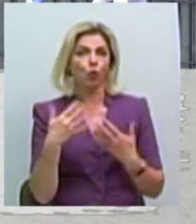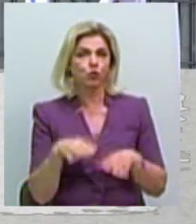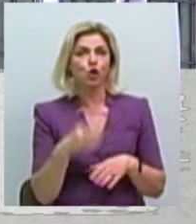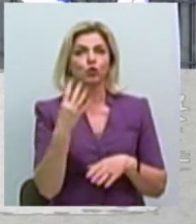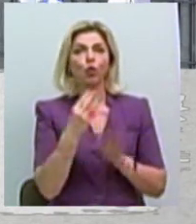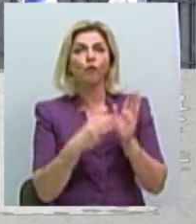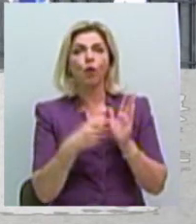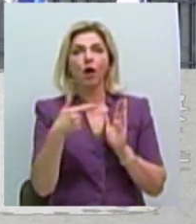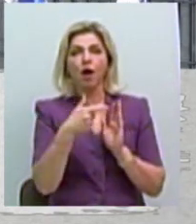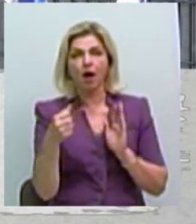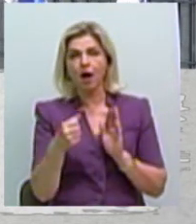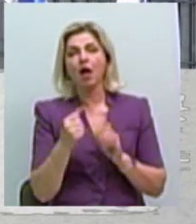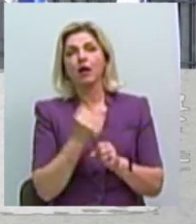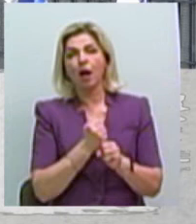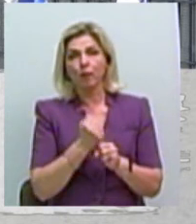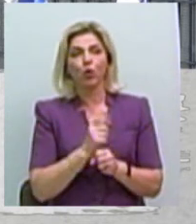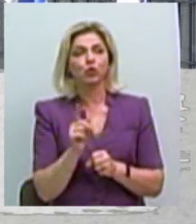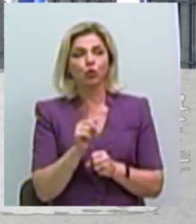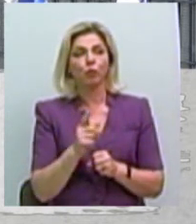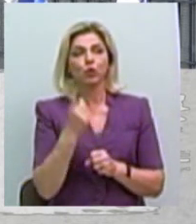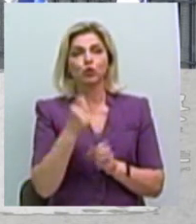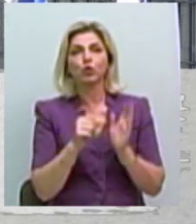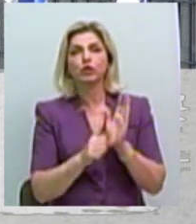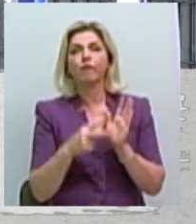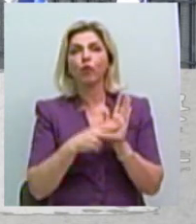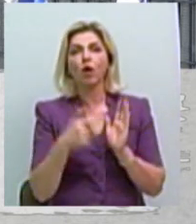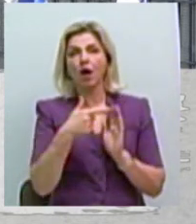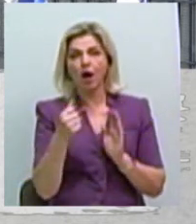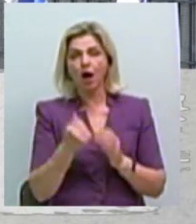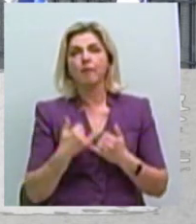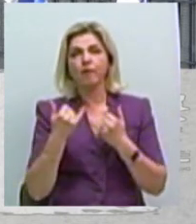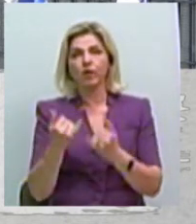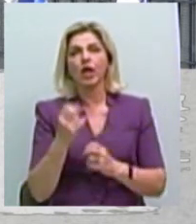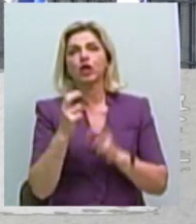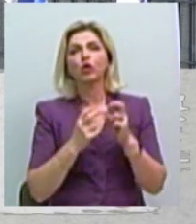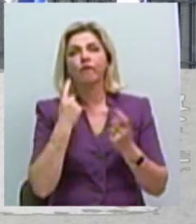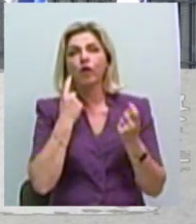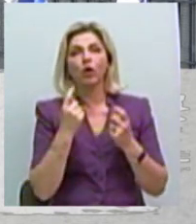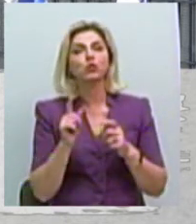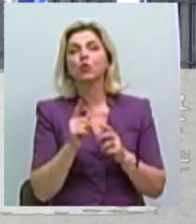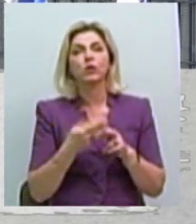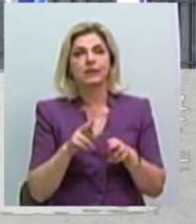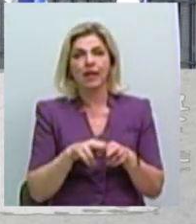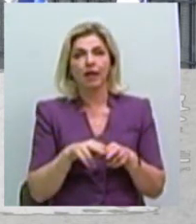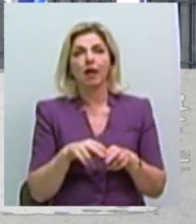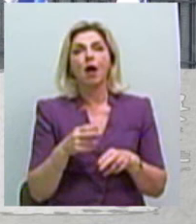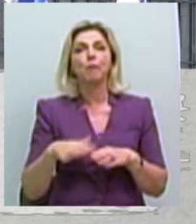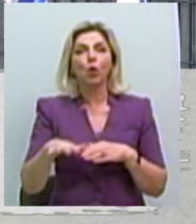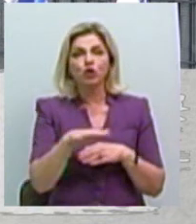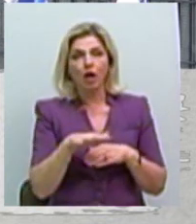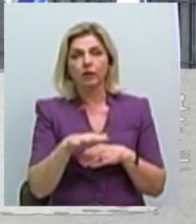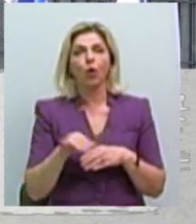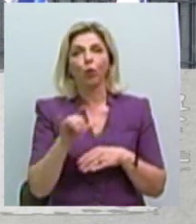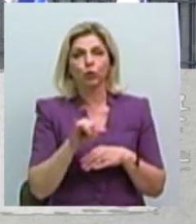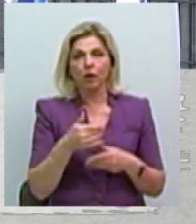гектар йде робота над тим, щоб 148 гектар виділити під індустріальний парк. Інформаційно, що це таке? Це площадка, на яку